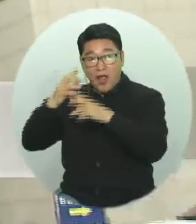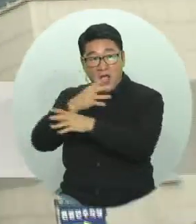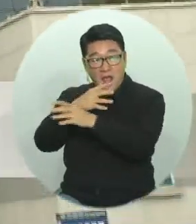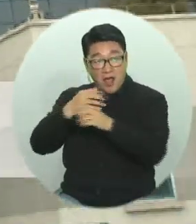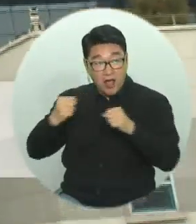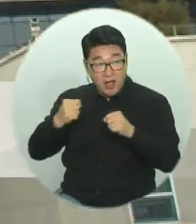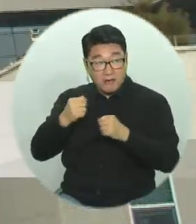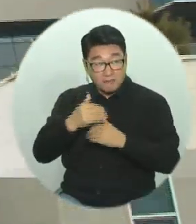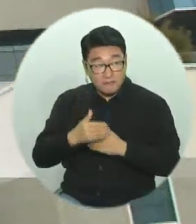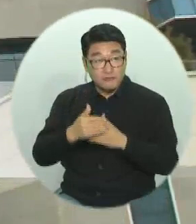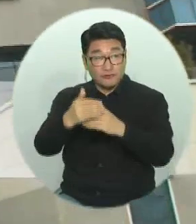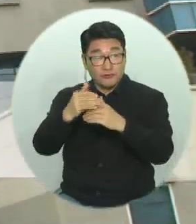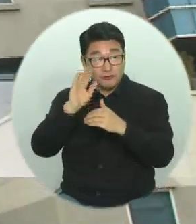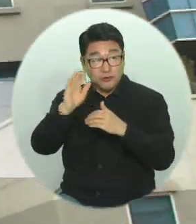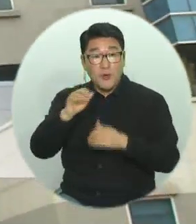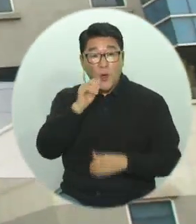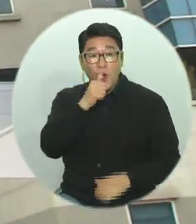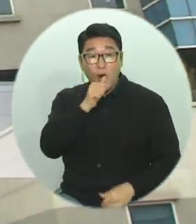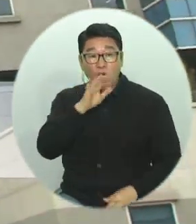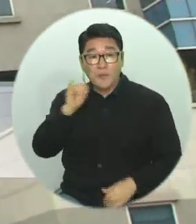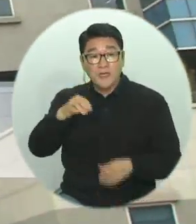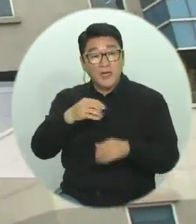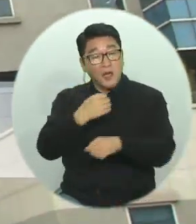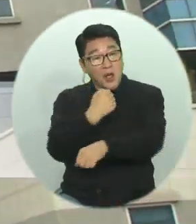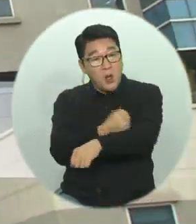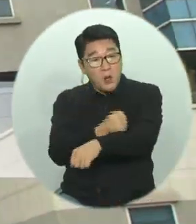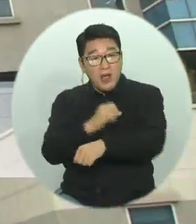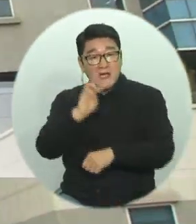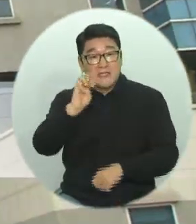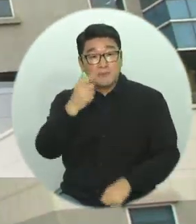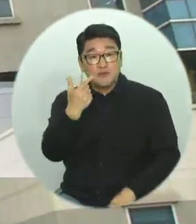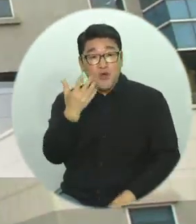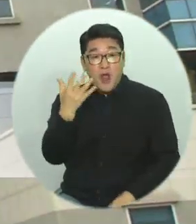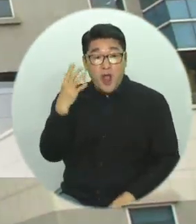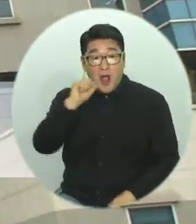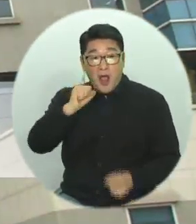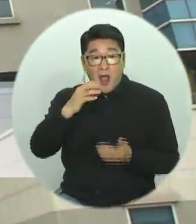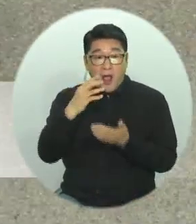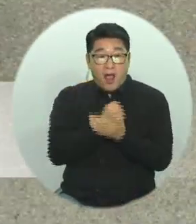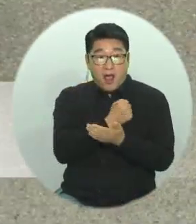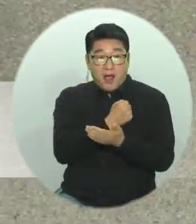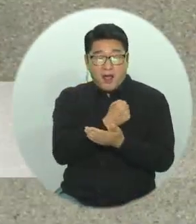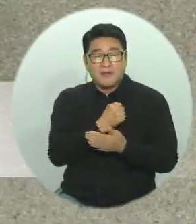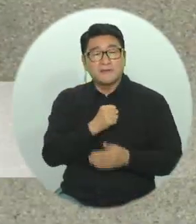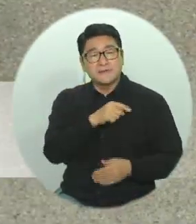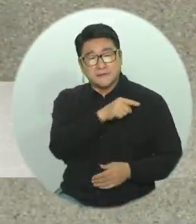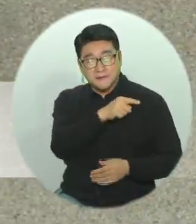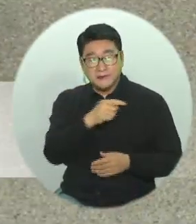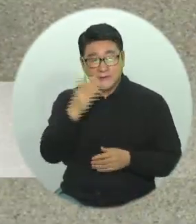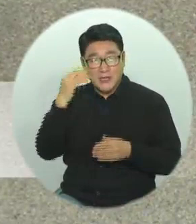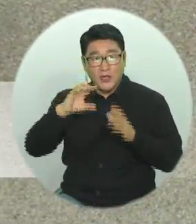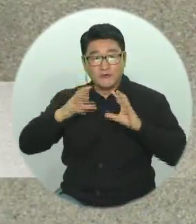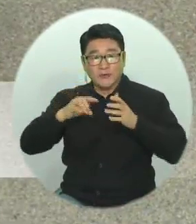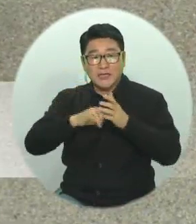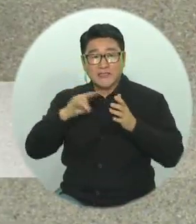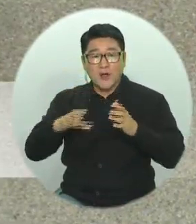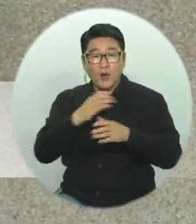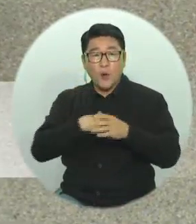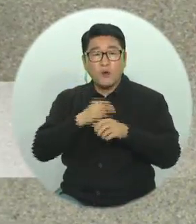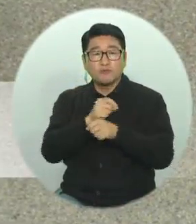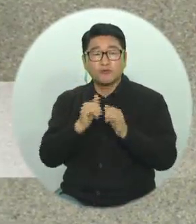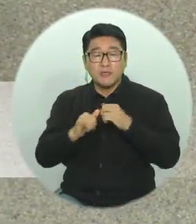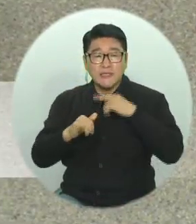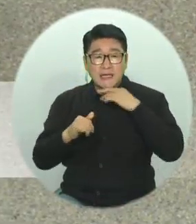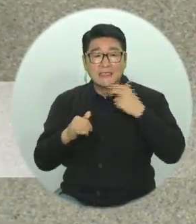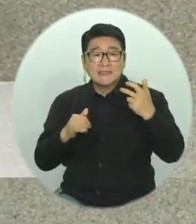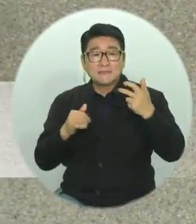계약을 체결한 뒤 소개비 등의 명목으로 36억원의 가로챈 혐의를 받는 전직 국세청 공무원